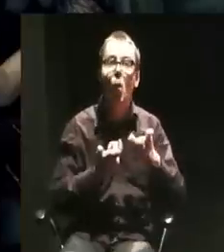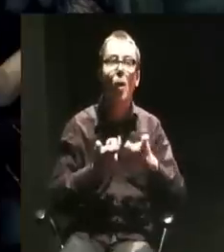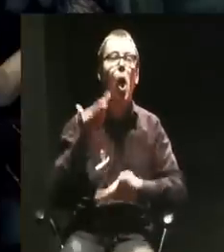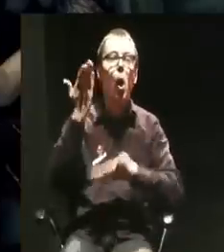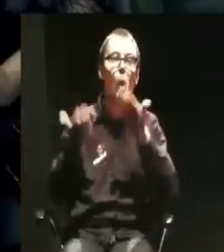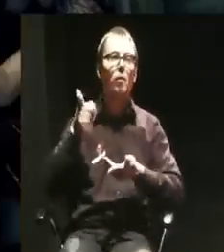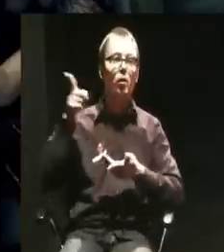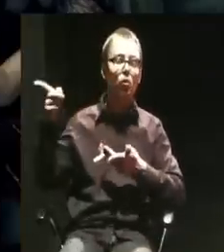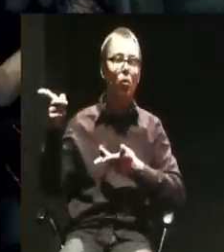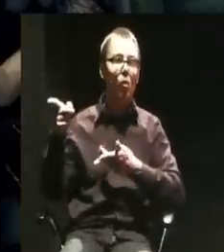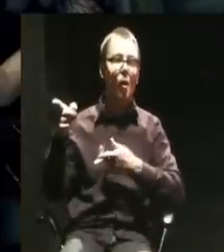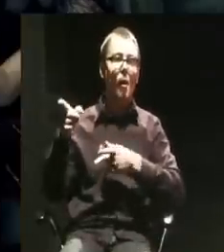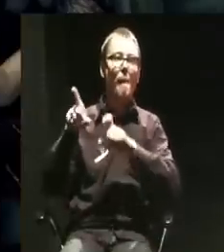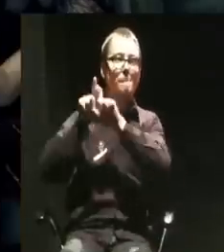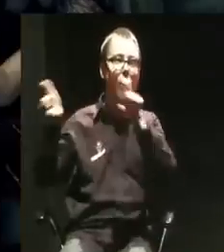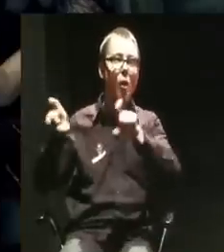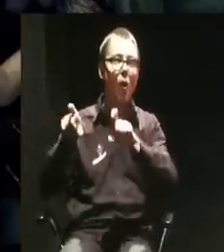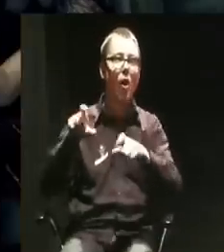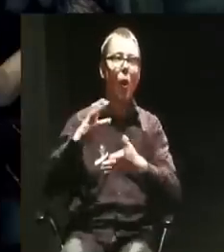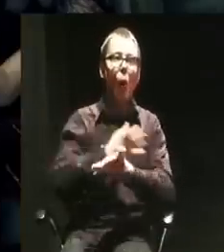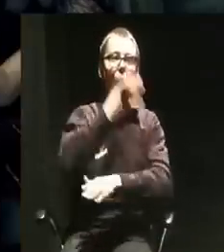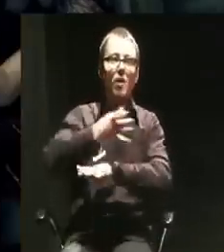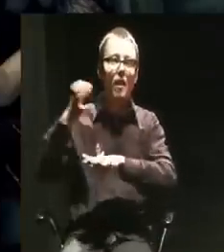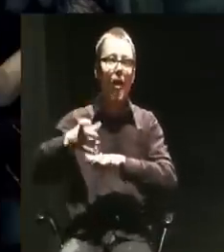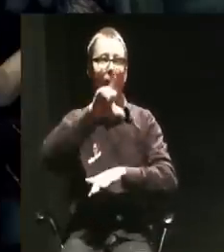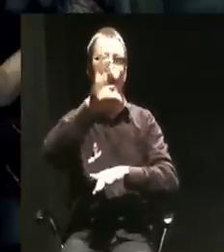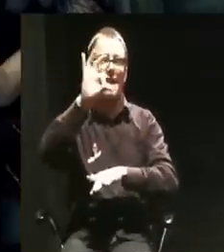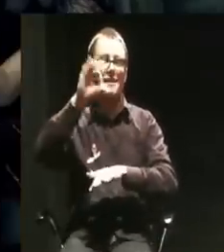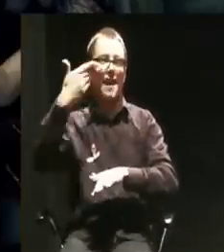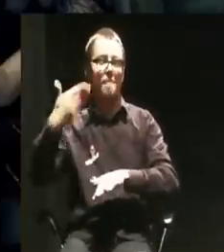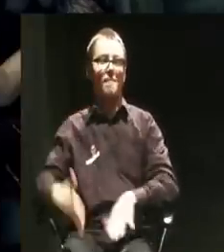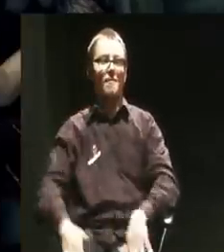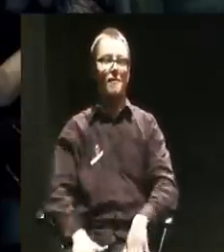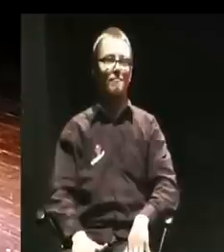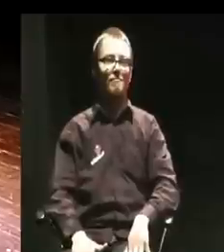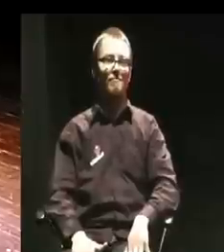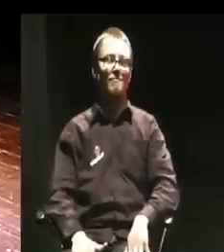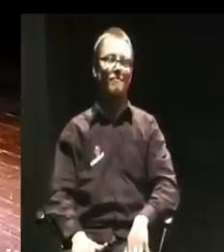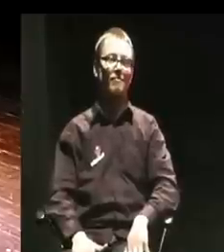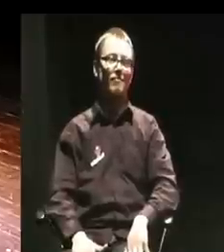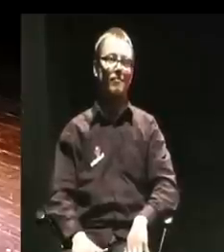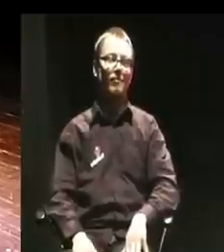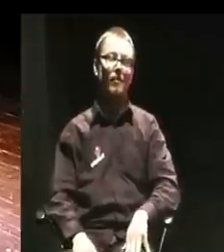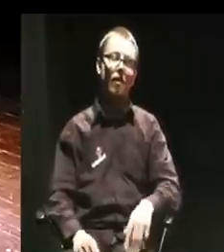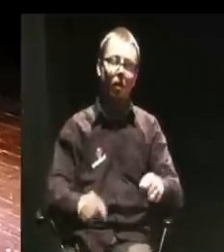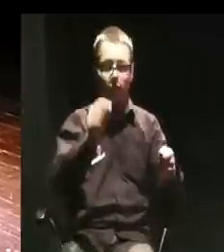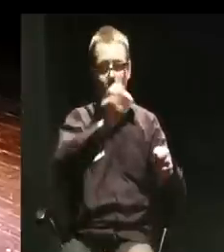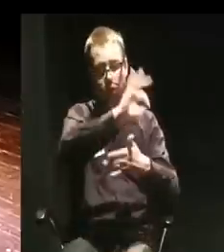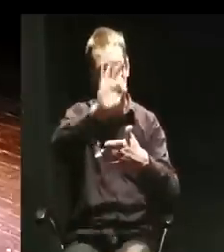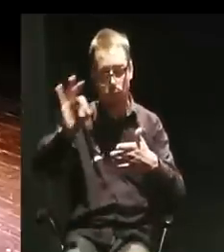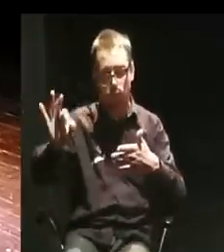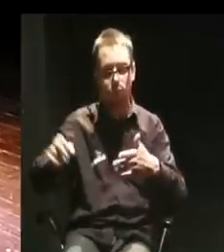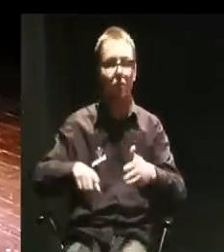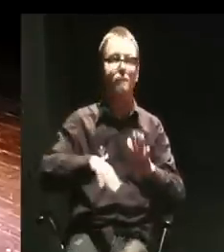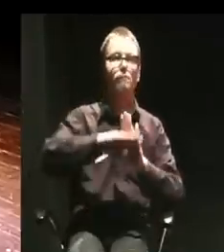1 w nocy, zakłada swoje kuboty i zakłada szlafrok i dłubie do 6 rano, tak?